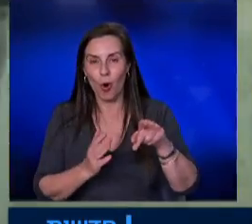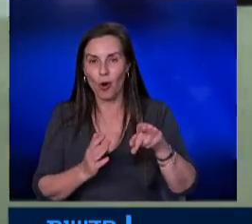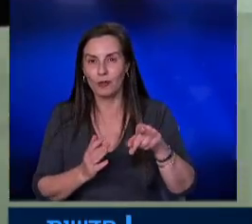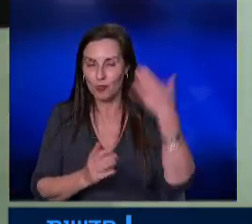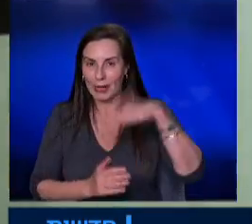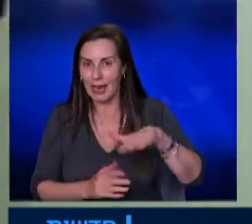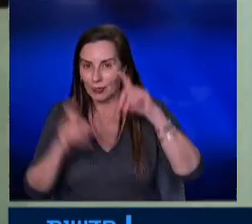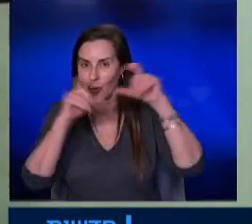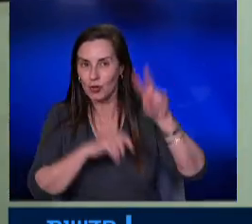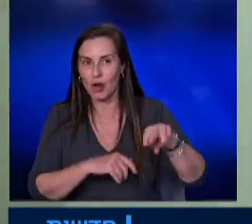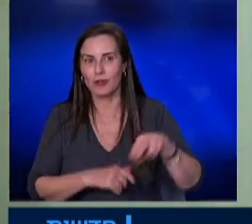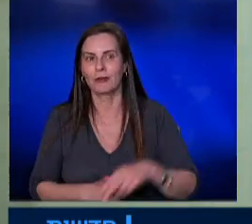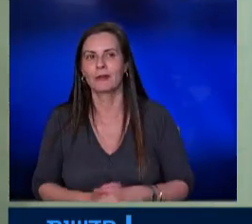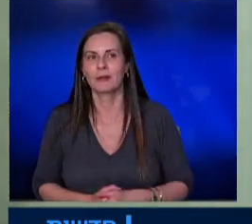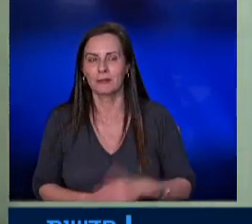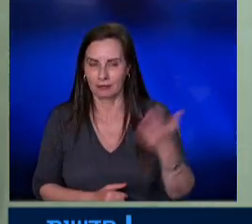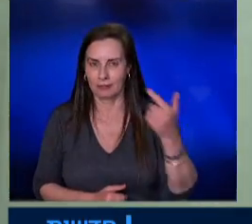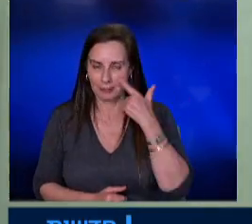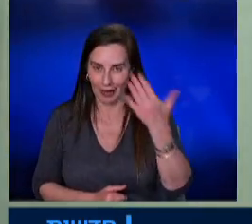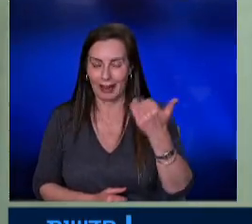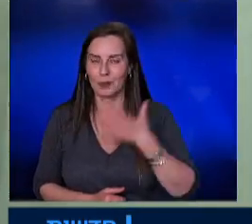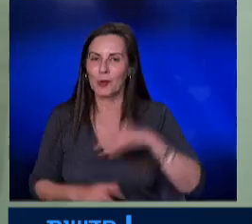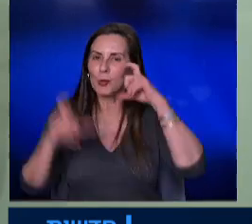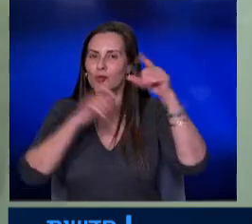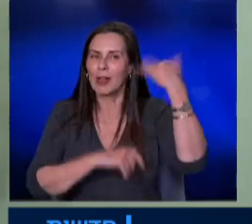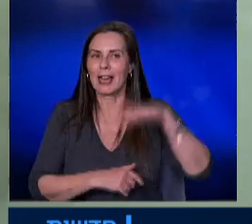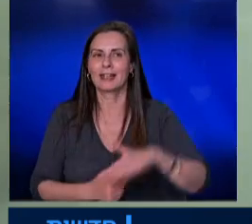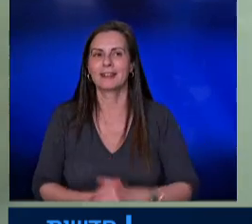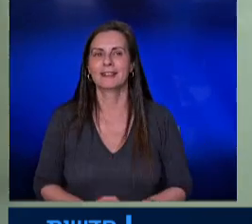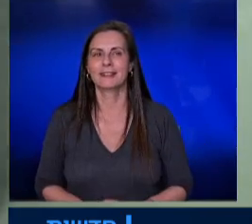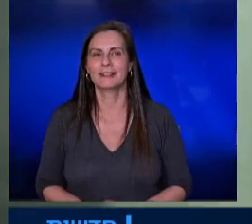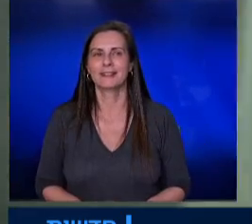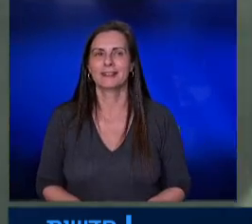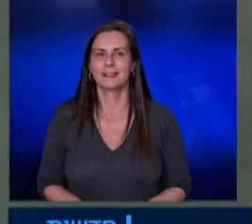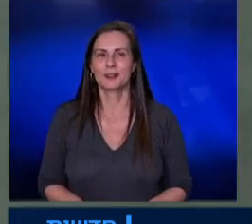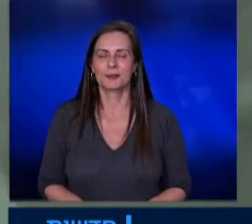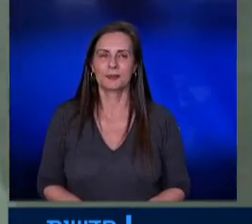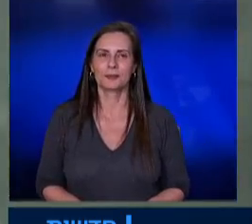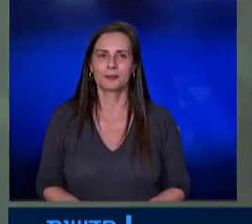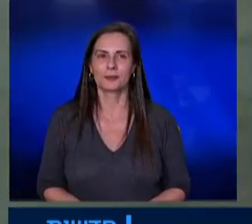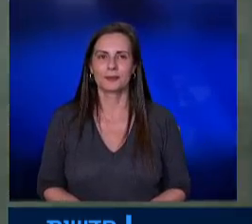כילד? בטח. כן? אתה מוכן להראות לנו? אוקיי. אחריך.